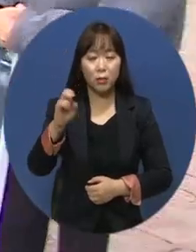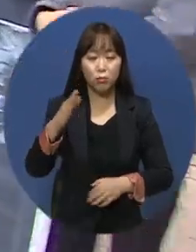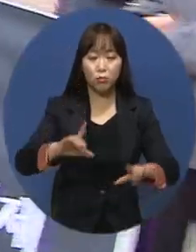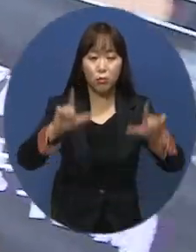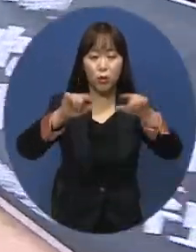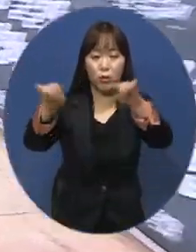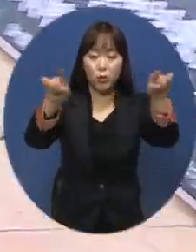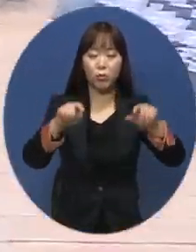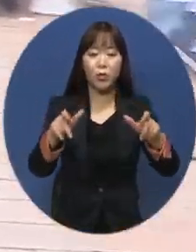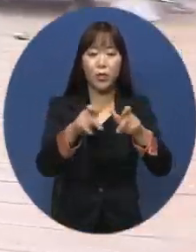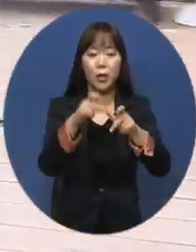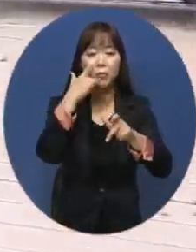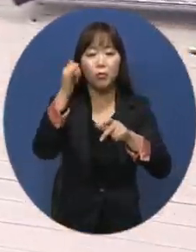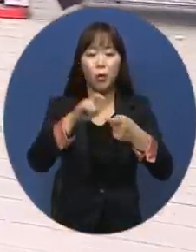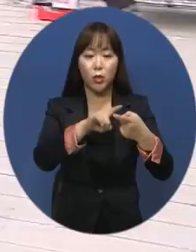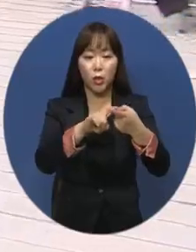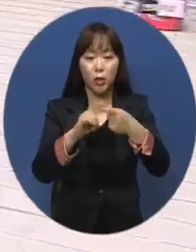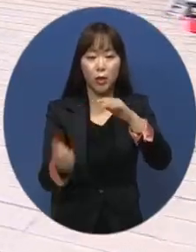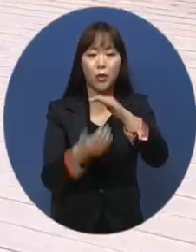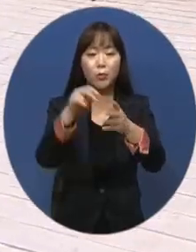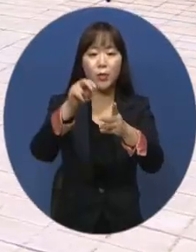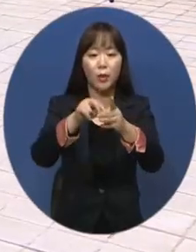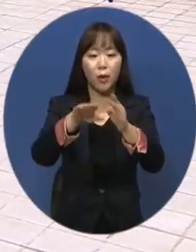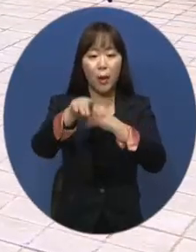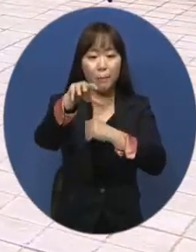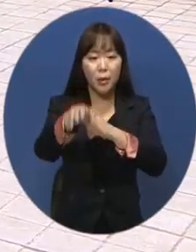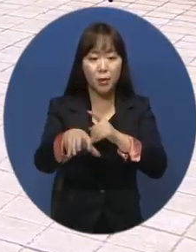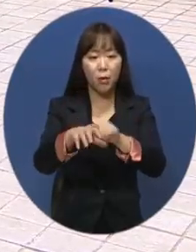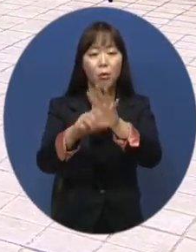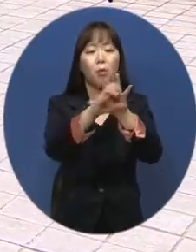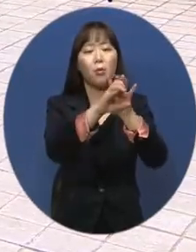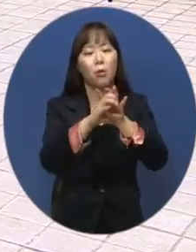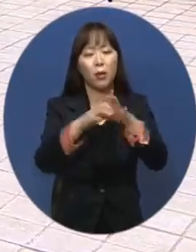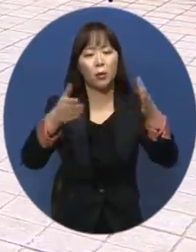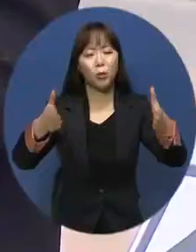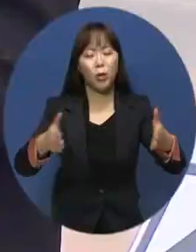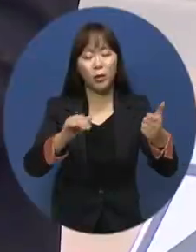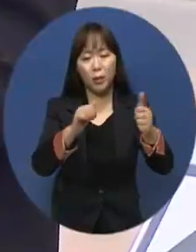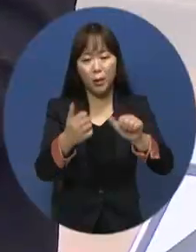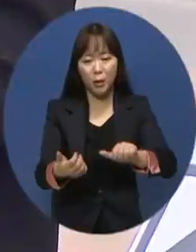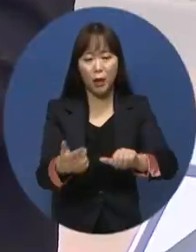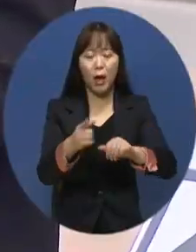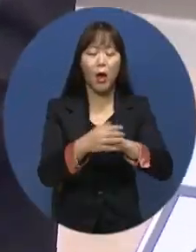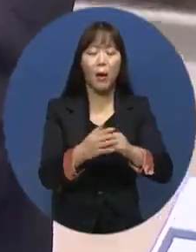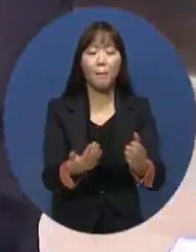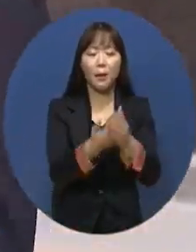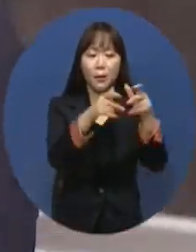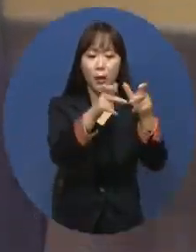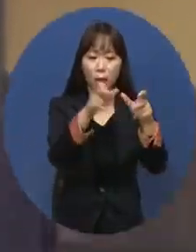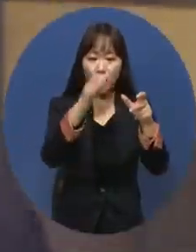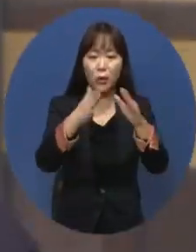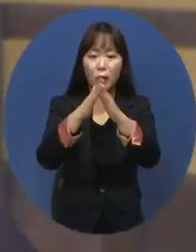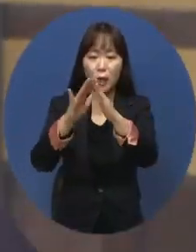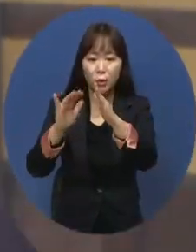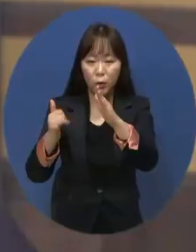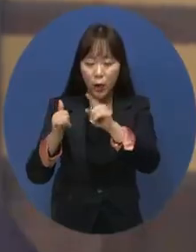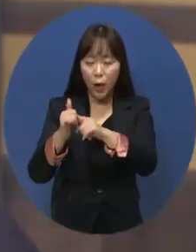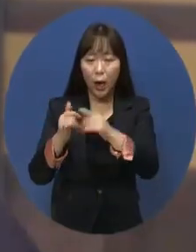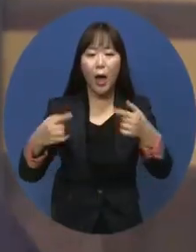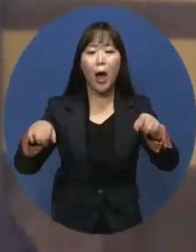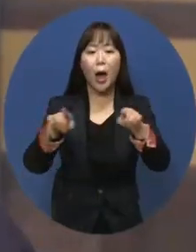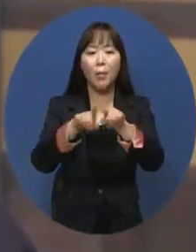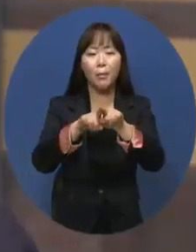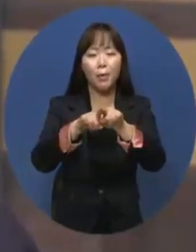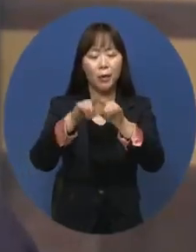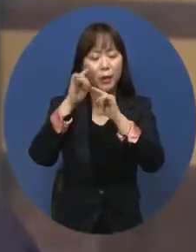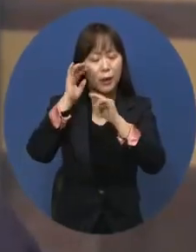전국 장애인 부모연대는 이름센터 앞에서 코로나19 기간 사망한 발달 장애인과 그 가족의 합동